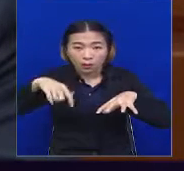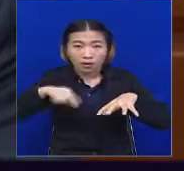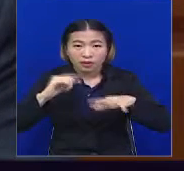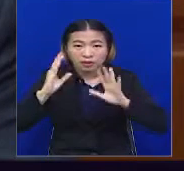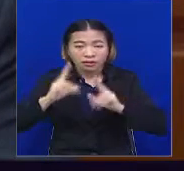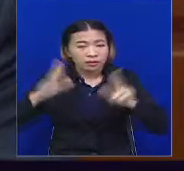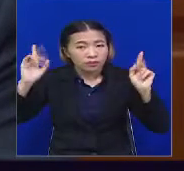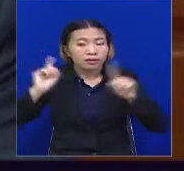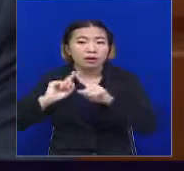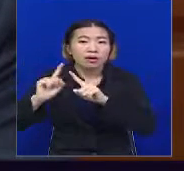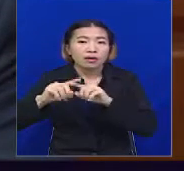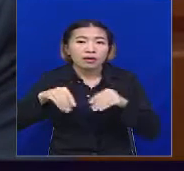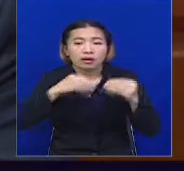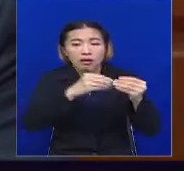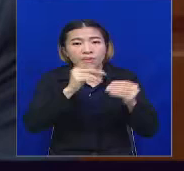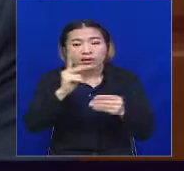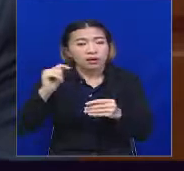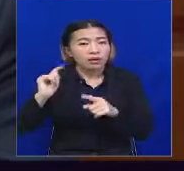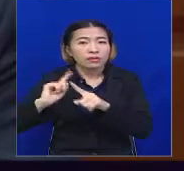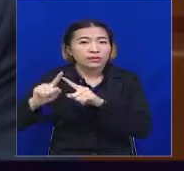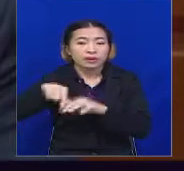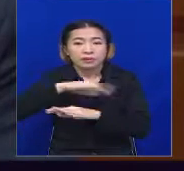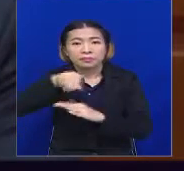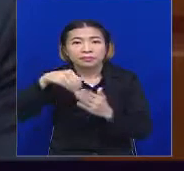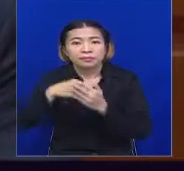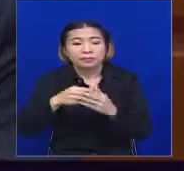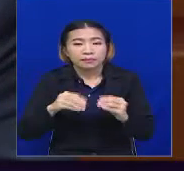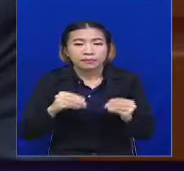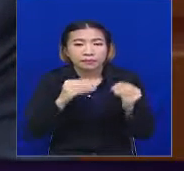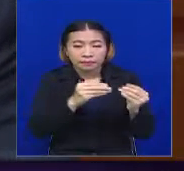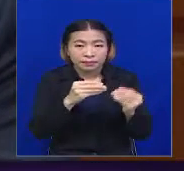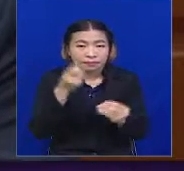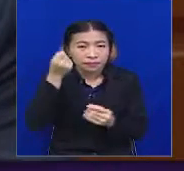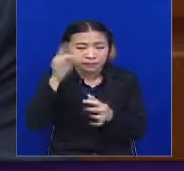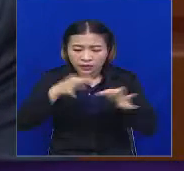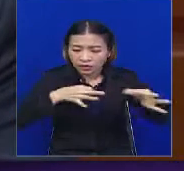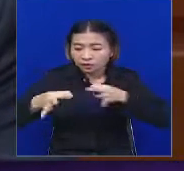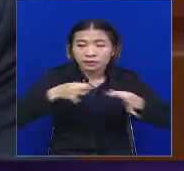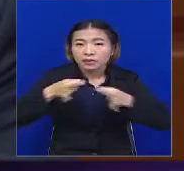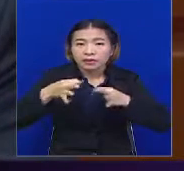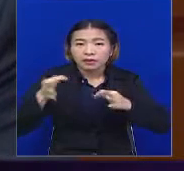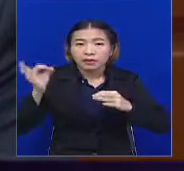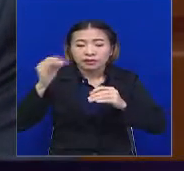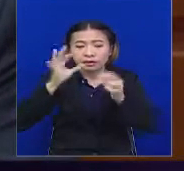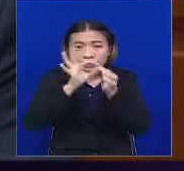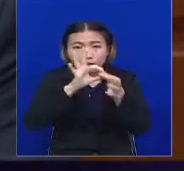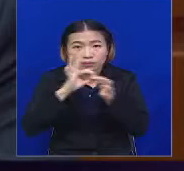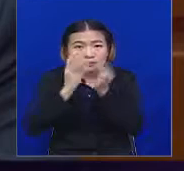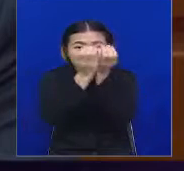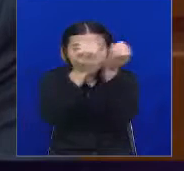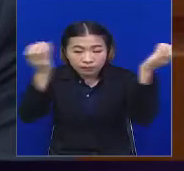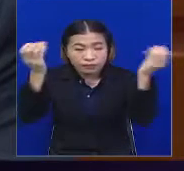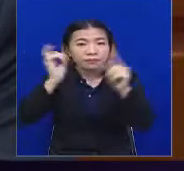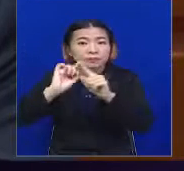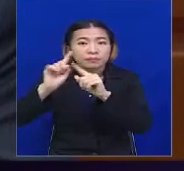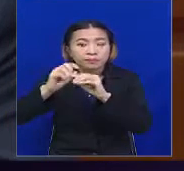ซ็นทรัลเนี่ยเขาก็เชิญกลท.ไปให้คำอธิบายเรื่องรัฐธรรมนูญให้ไปเผยแพร่สร้างความเข้าใจเรื่